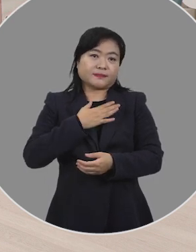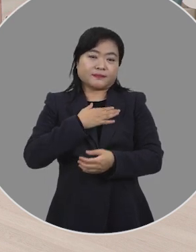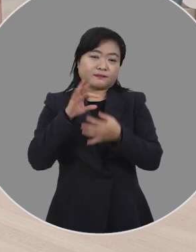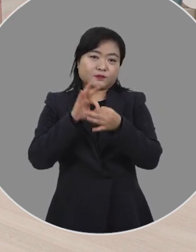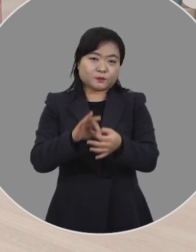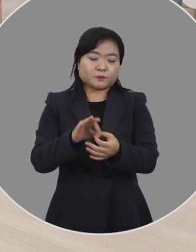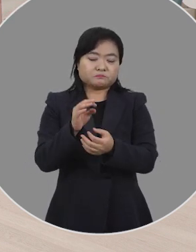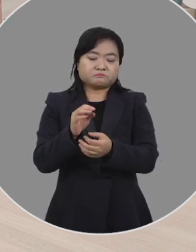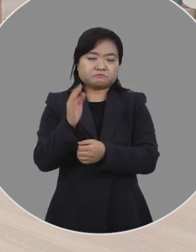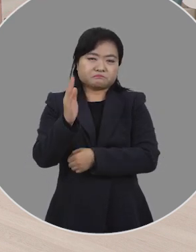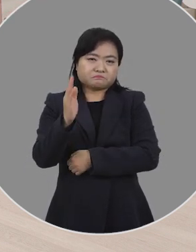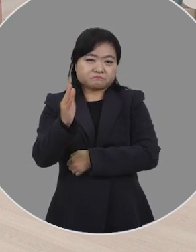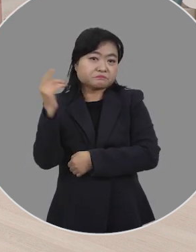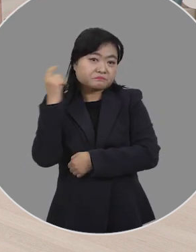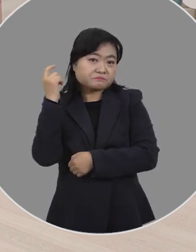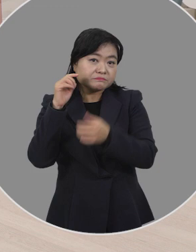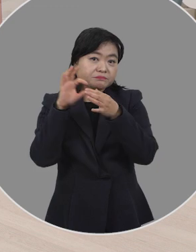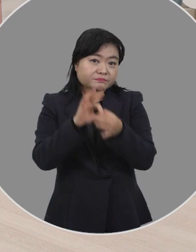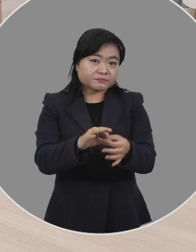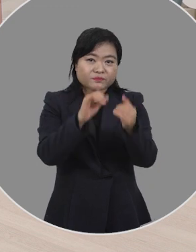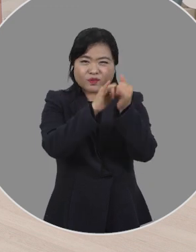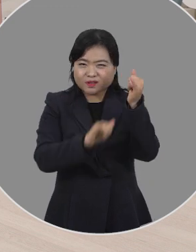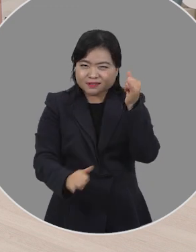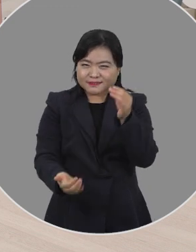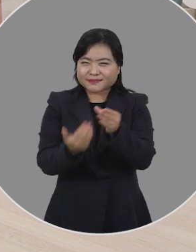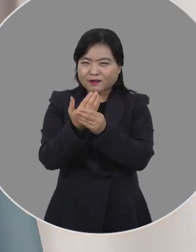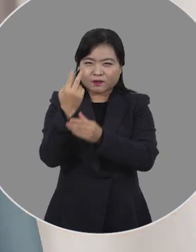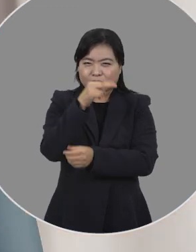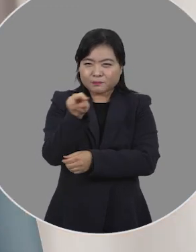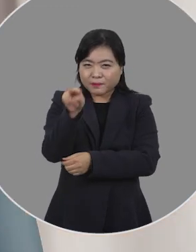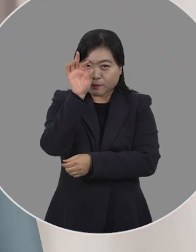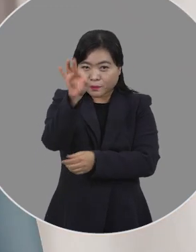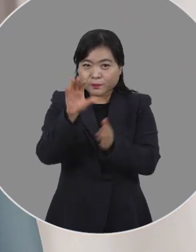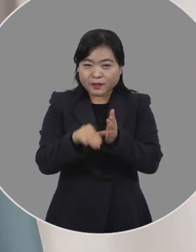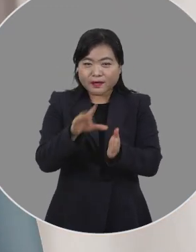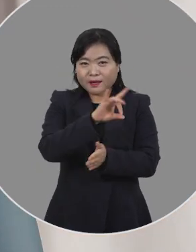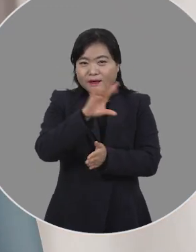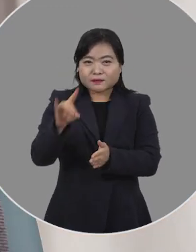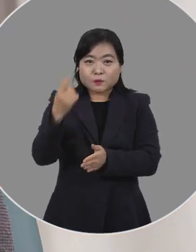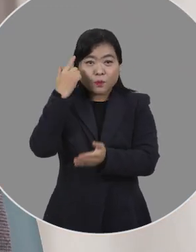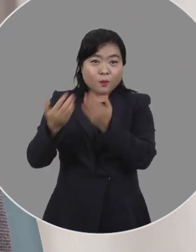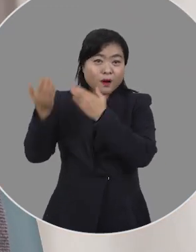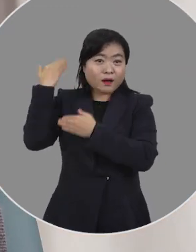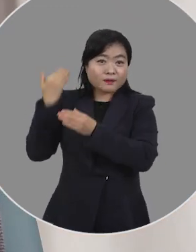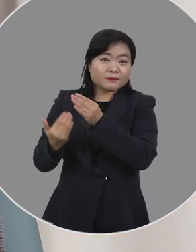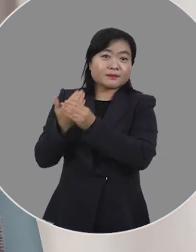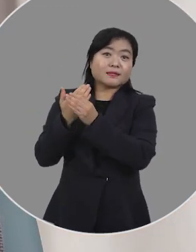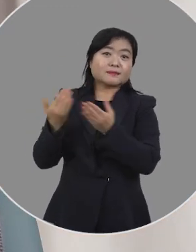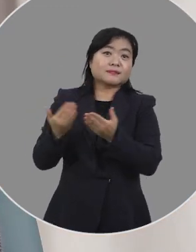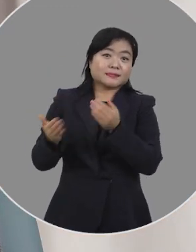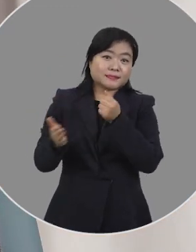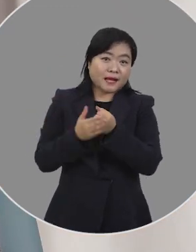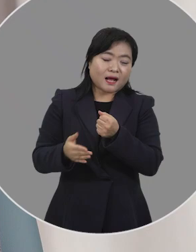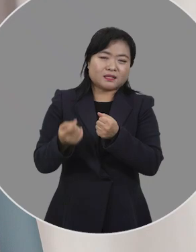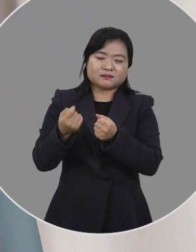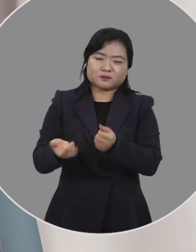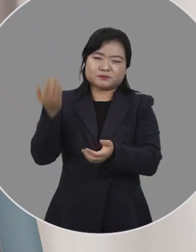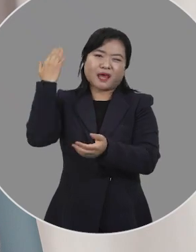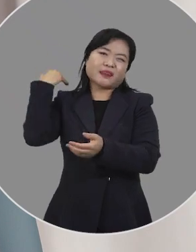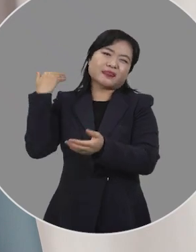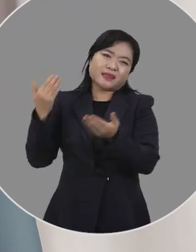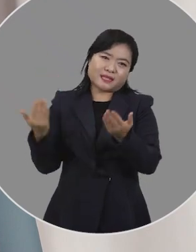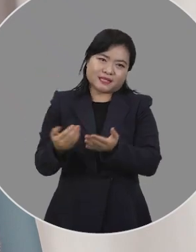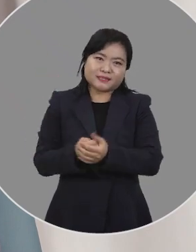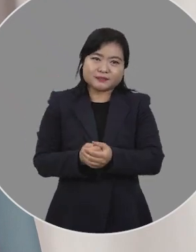제가 쭉 말씀 들어보면서 역사적인 사건을 바라볼 때 종종 과거에 일어났던 일이니까 이거는 좀 먼